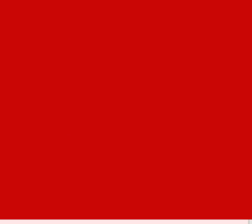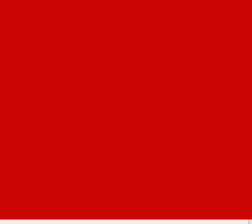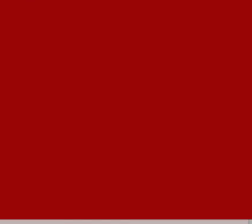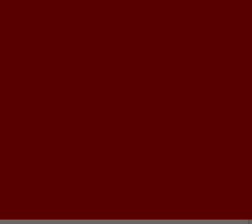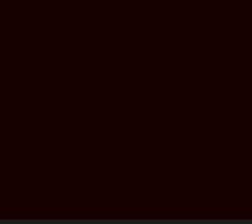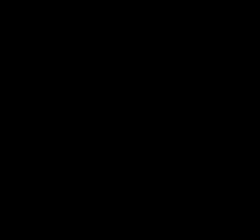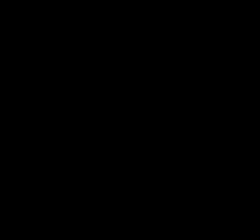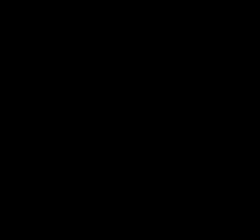hai